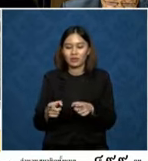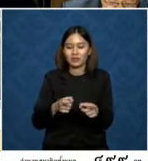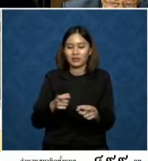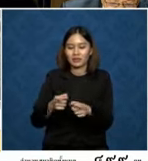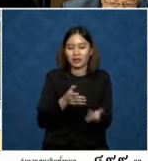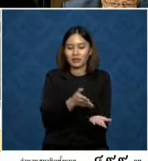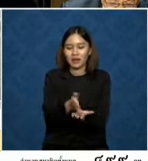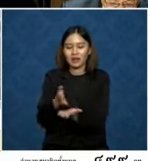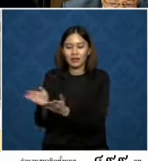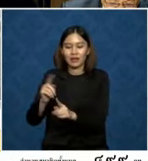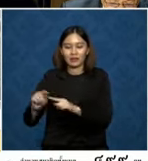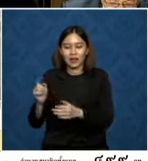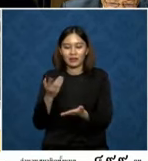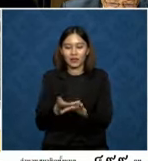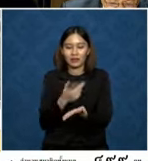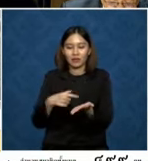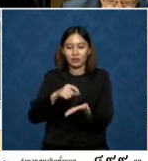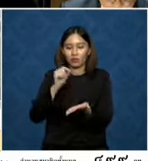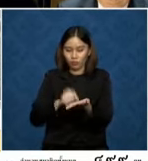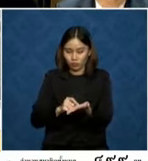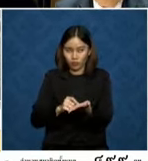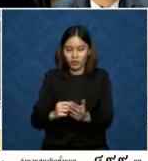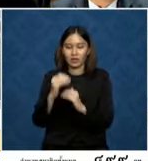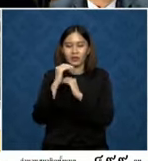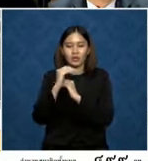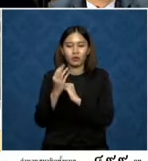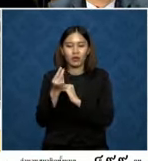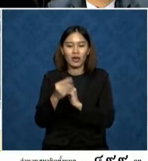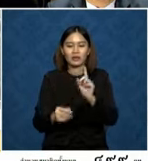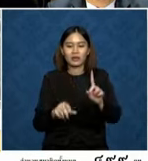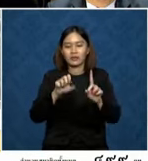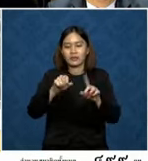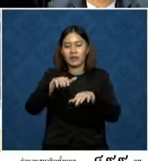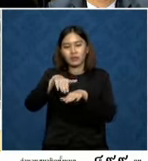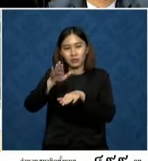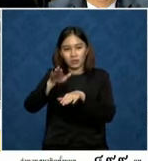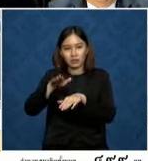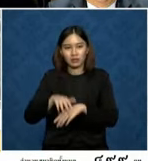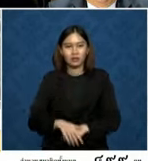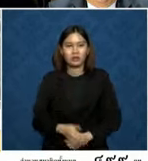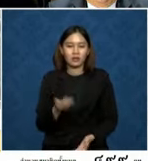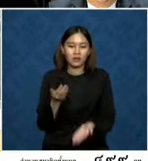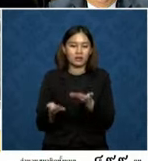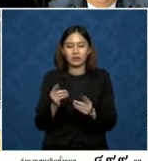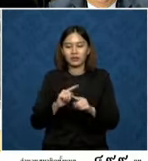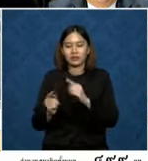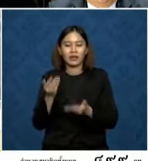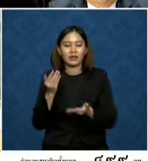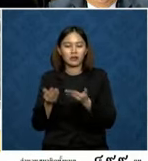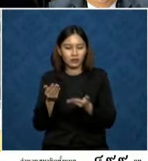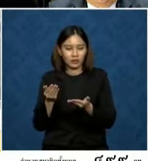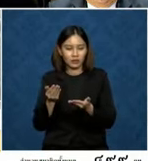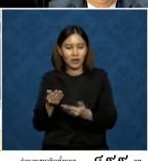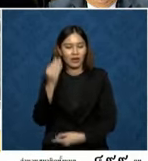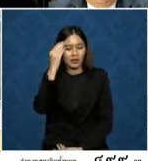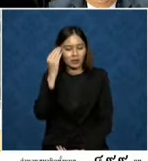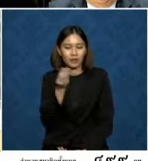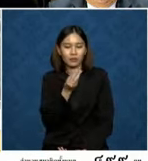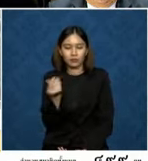าสามารถอนุมัติวงเงินจะกำหนดไว้ที่ 100,000 ขึ้นไปหรือยังไงควรให้ทราบผลเร็วนะ